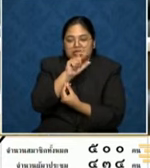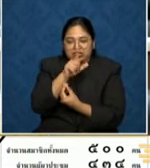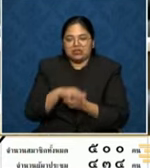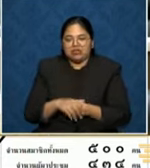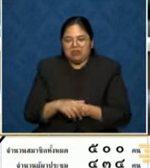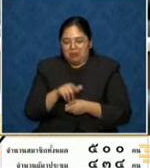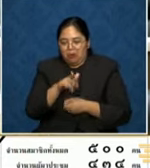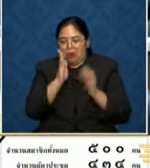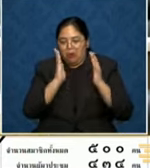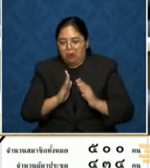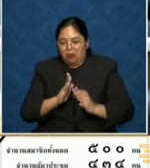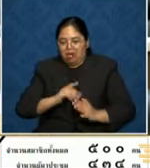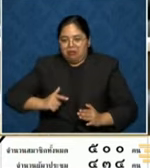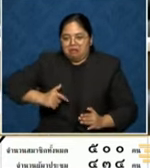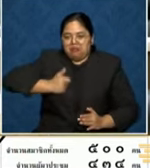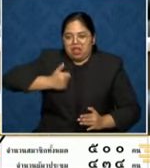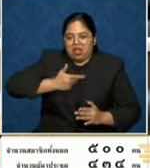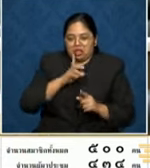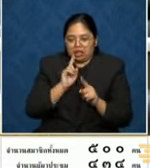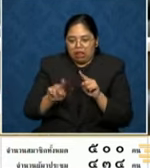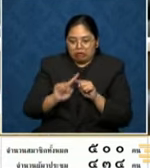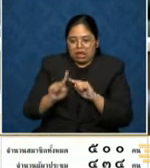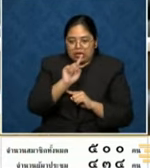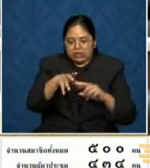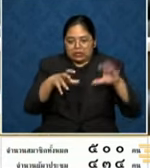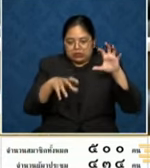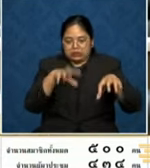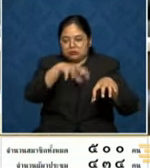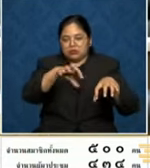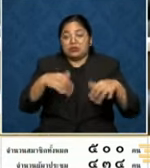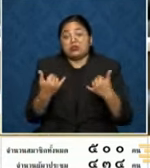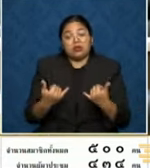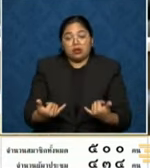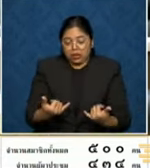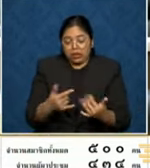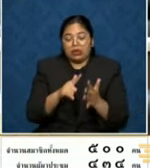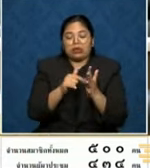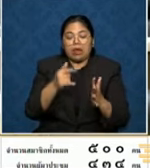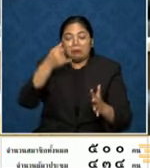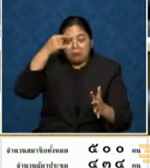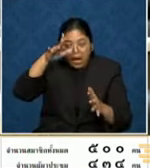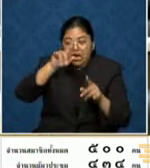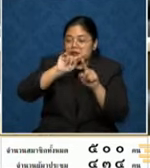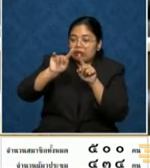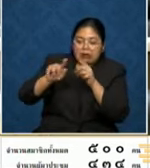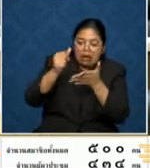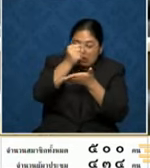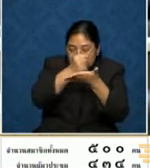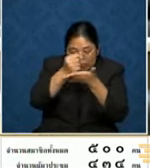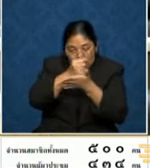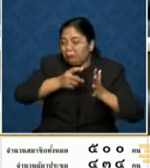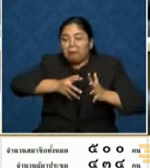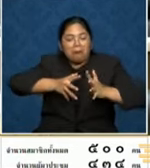ราบผู้มีอิทธิพลและยาเสพติดครับท่านประธานครับยาเสพติดเต็มบ้านเต็มเมืองในขณะนี้ผมเรียนท่านประธานครับว่